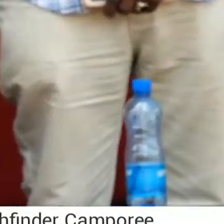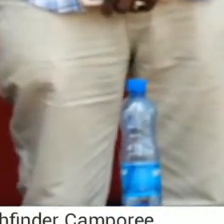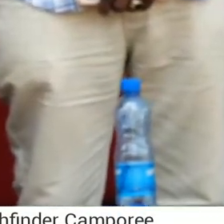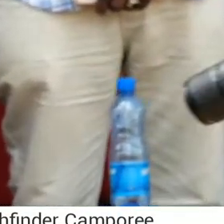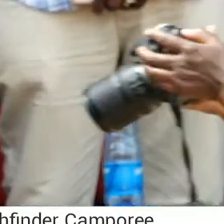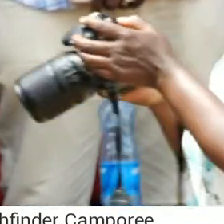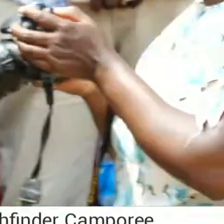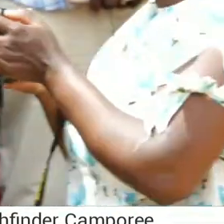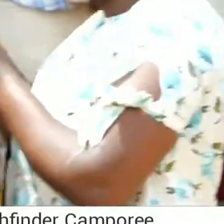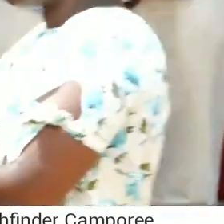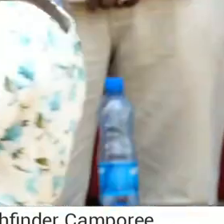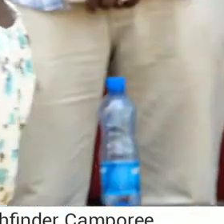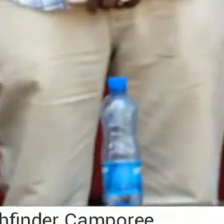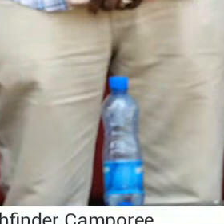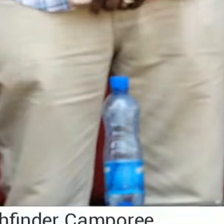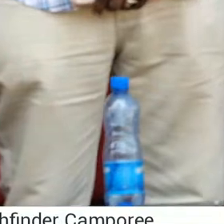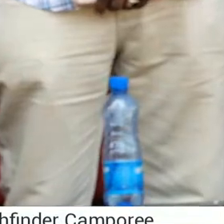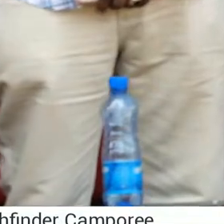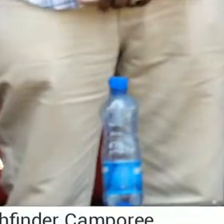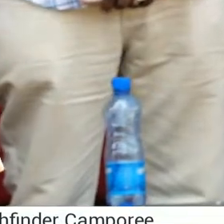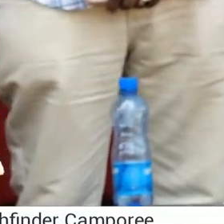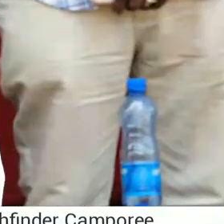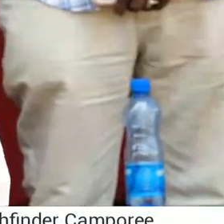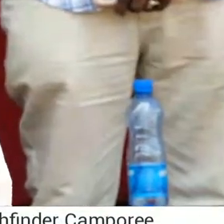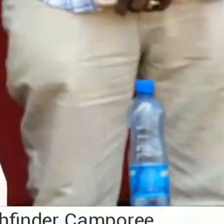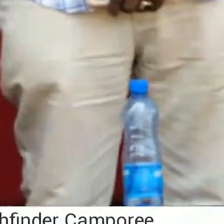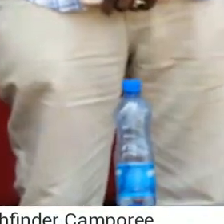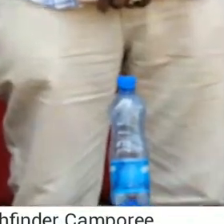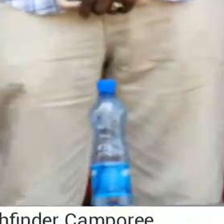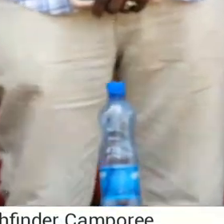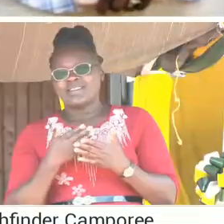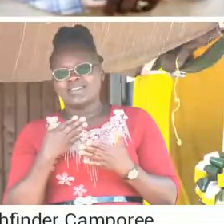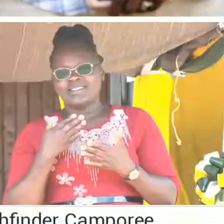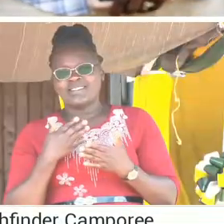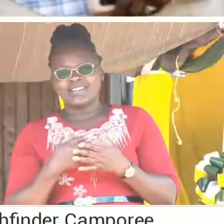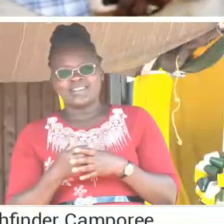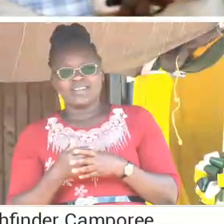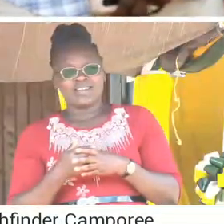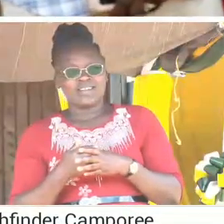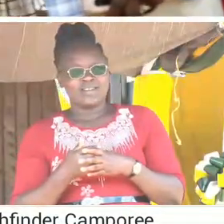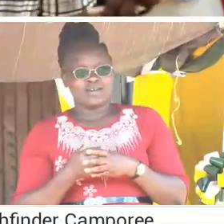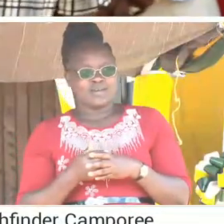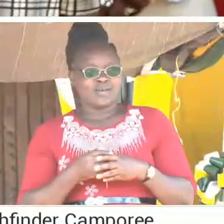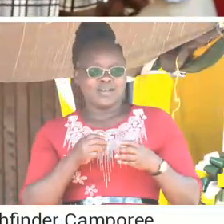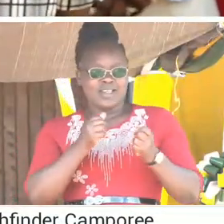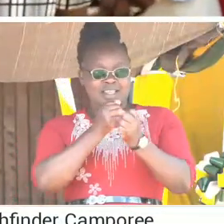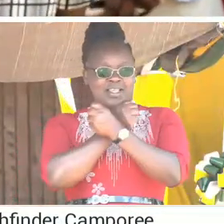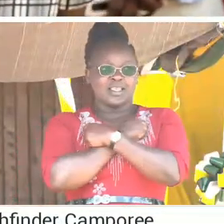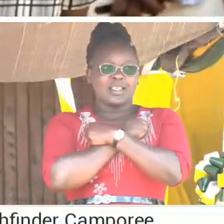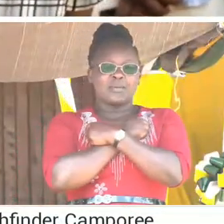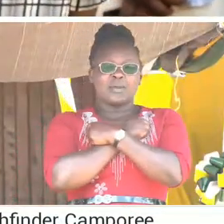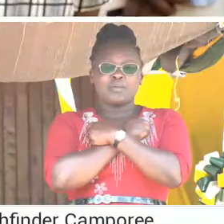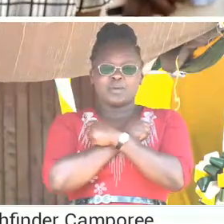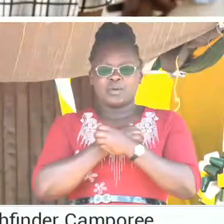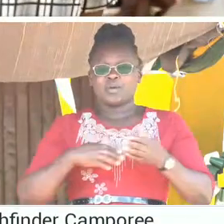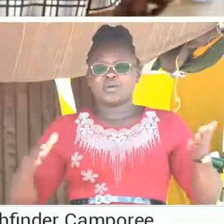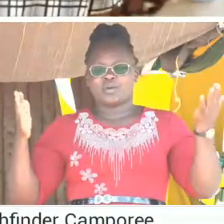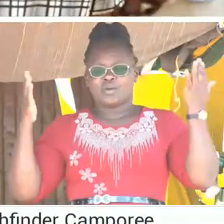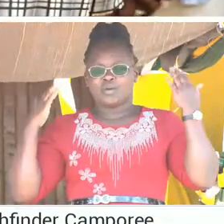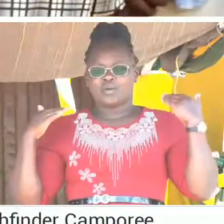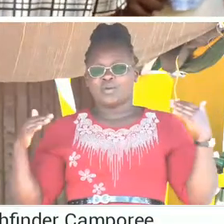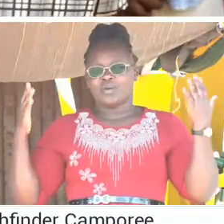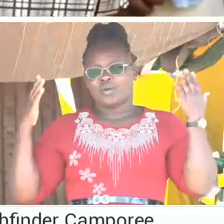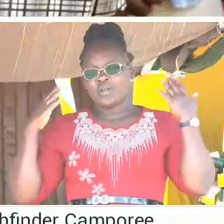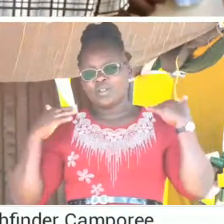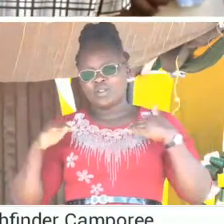wadai moyo wa shukrani. Upendo wako wadai moyo